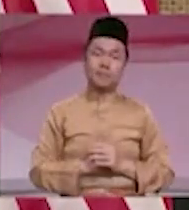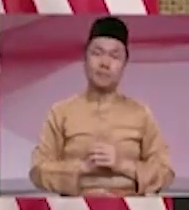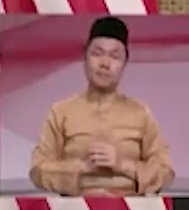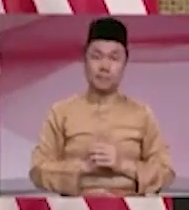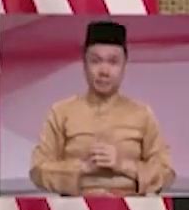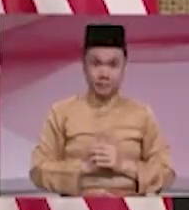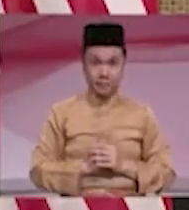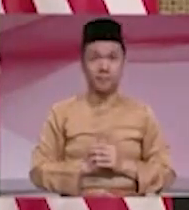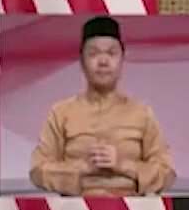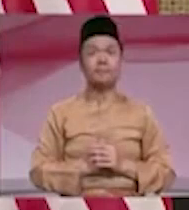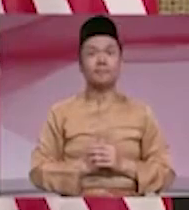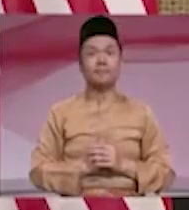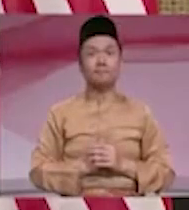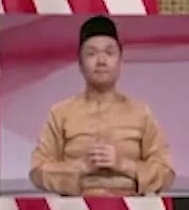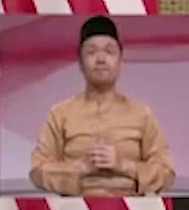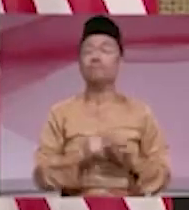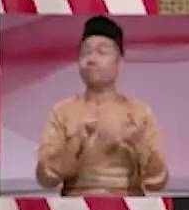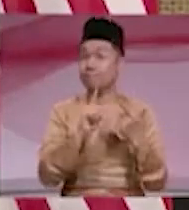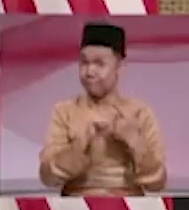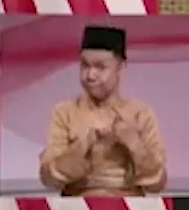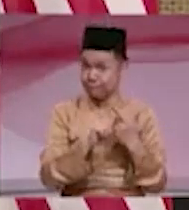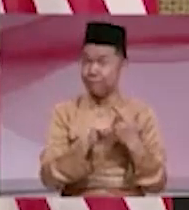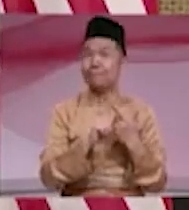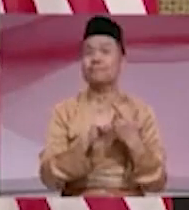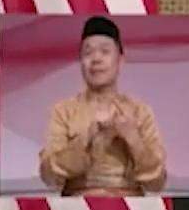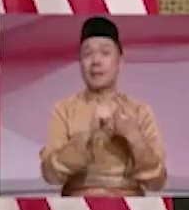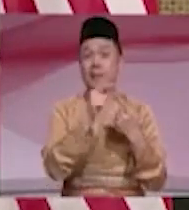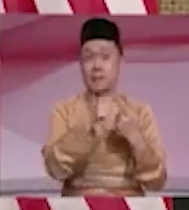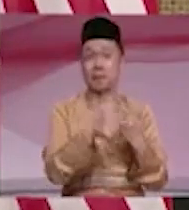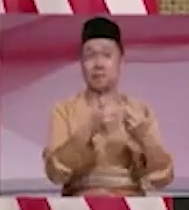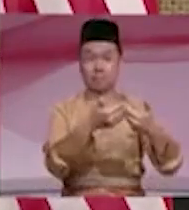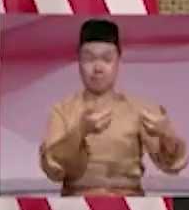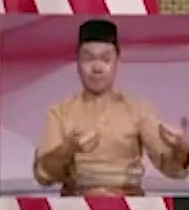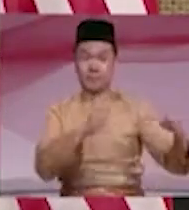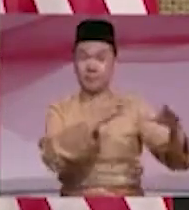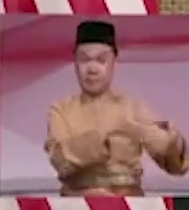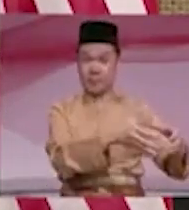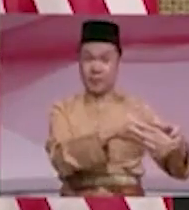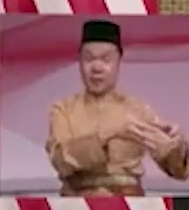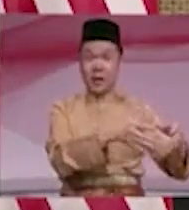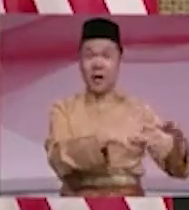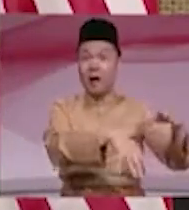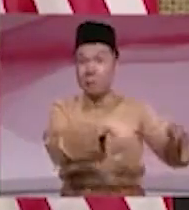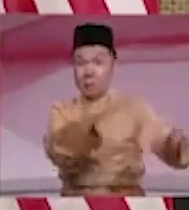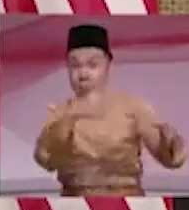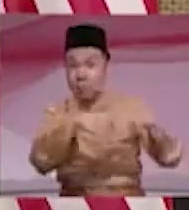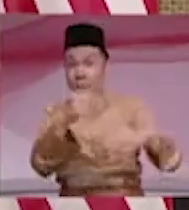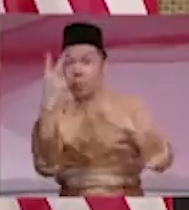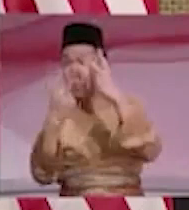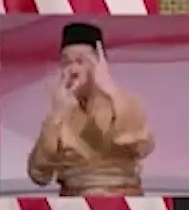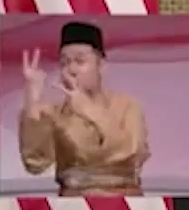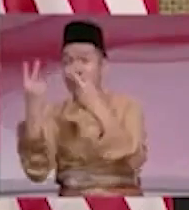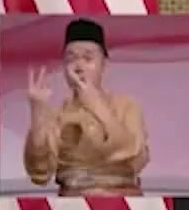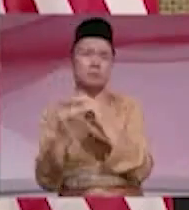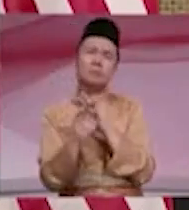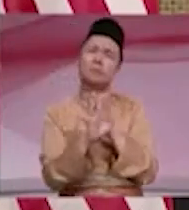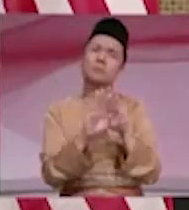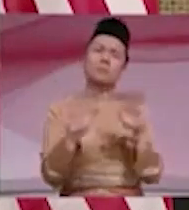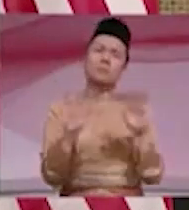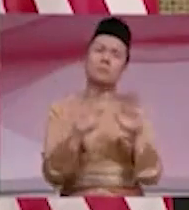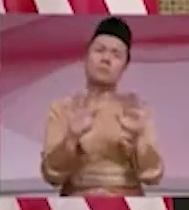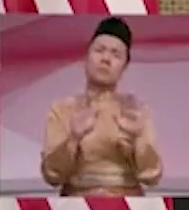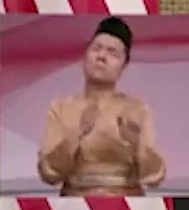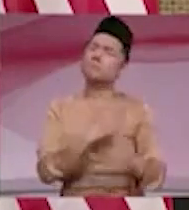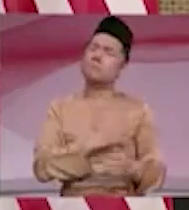Hai bisa Apa itu pastikan ahli keluarga yang sedang menjalani korentin tidak keluar dapat rumah Hai jangan